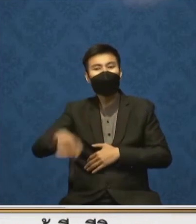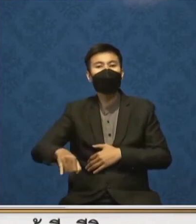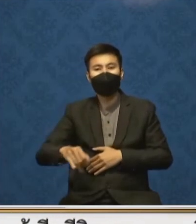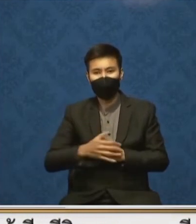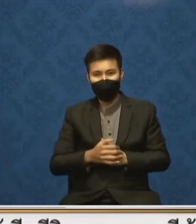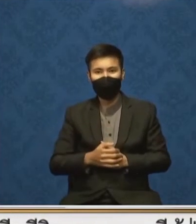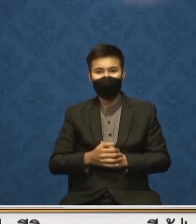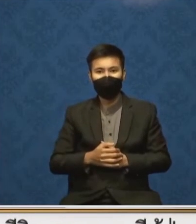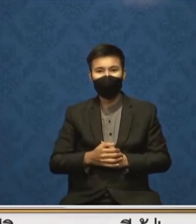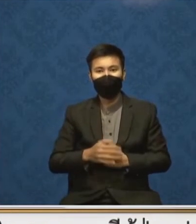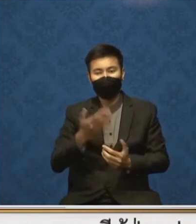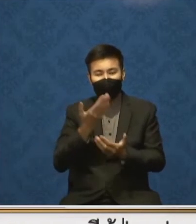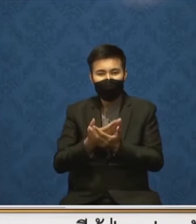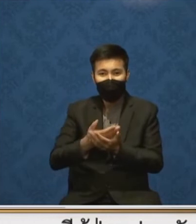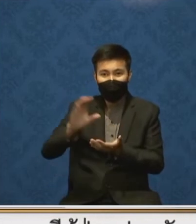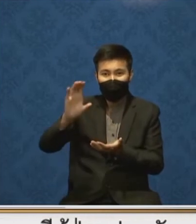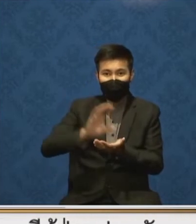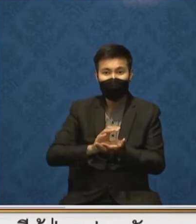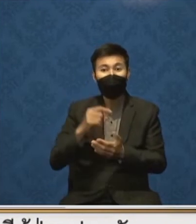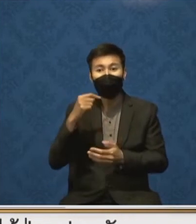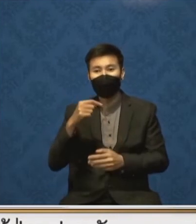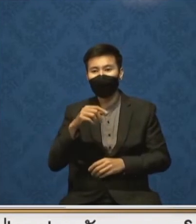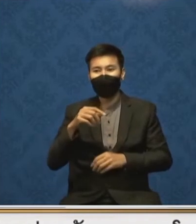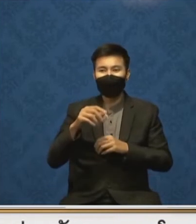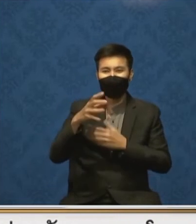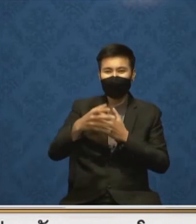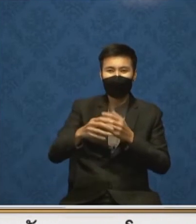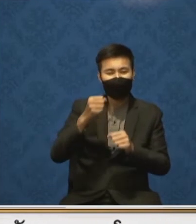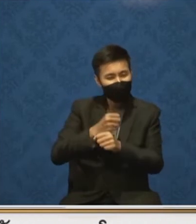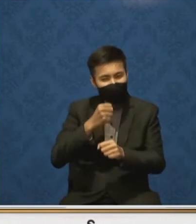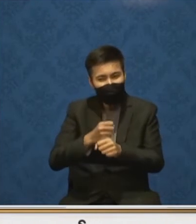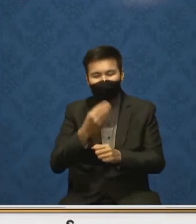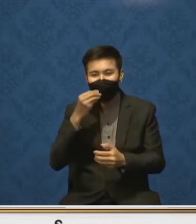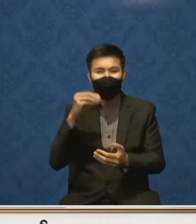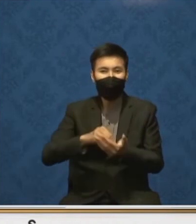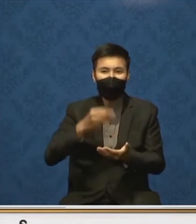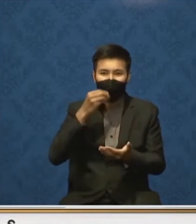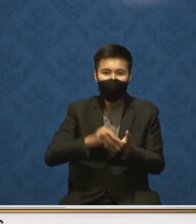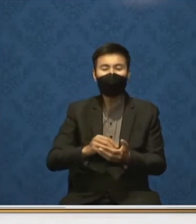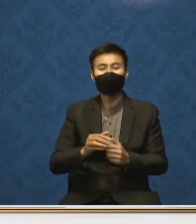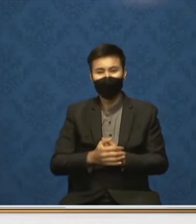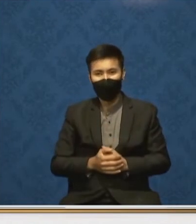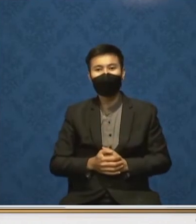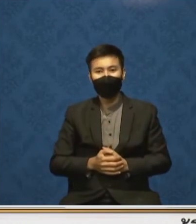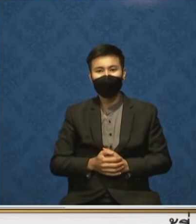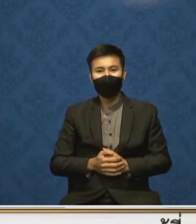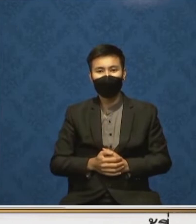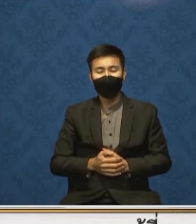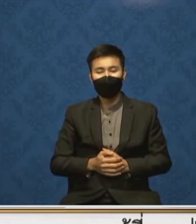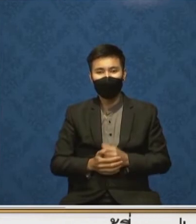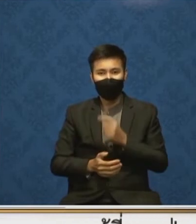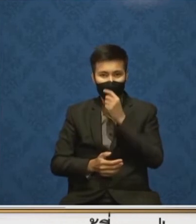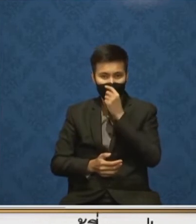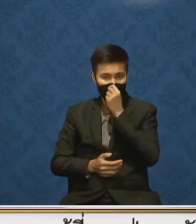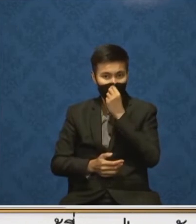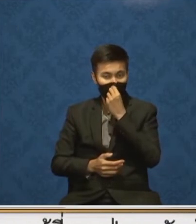หัวแตกเต็มไปด้ง Optioneniaaaaaaตอบโจท์ทั้งเฉพาะหนา แลest obt . Raya Yau ของประเทศถึไมเอาโจท์ข